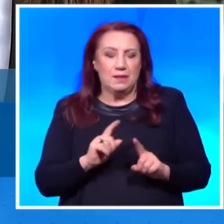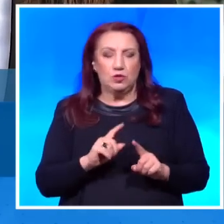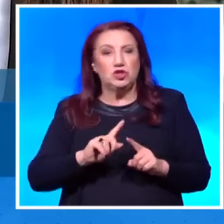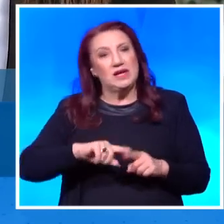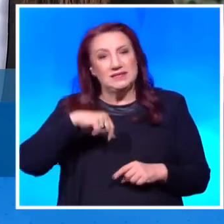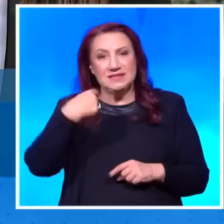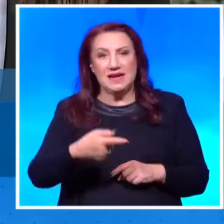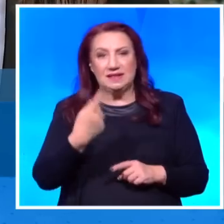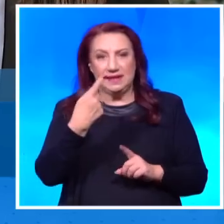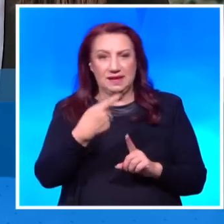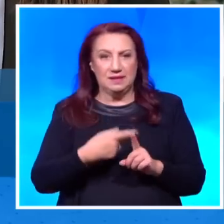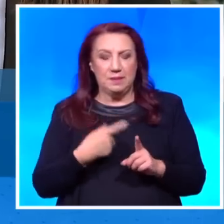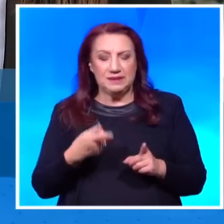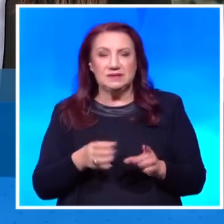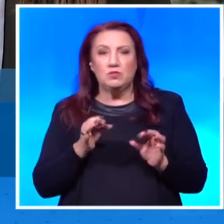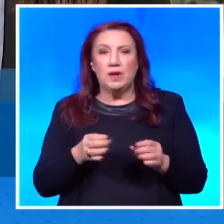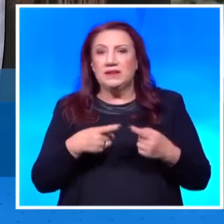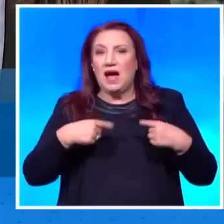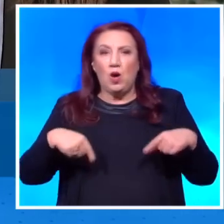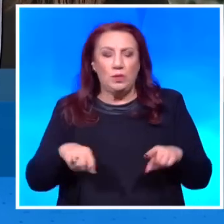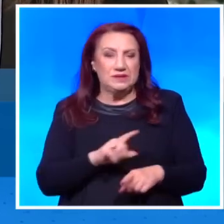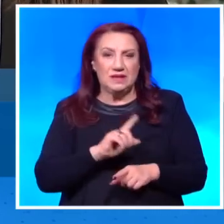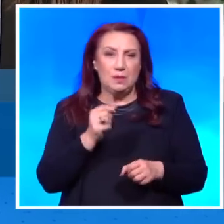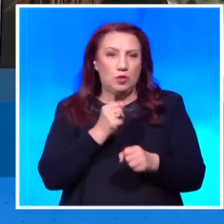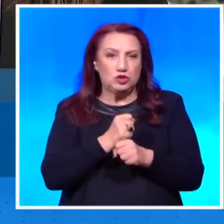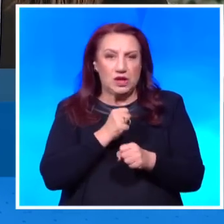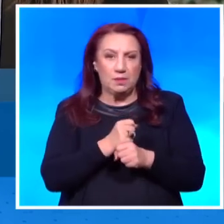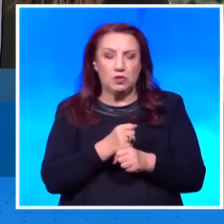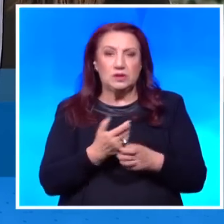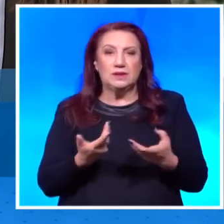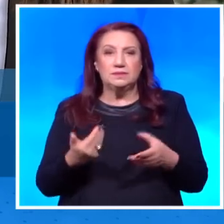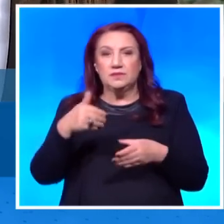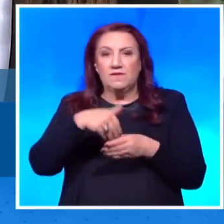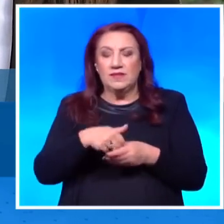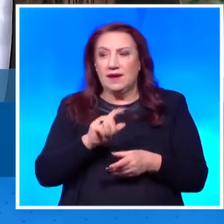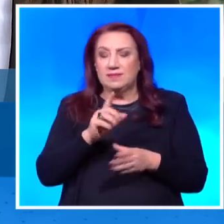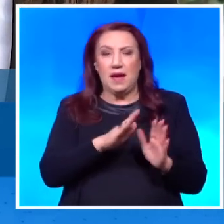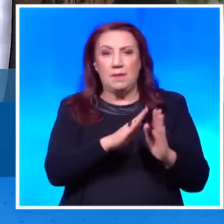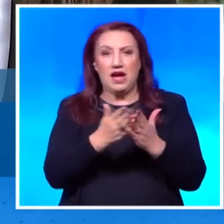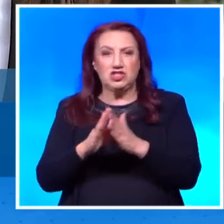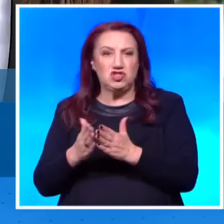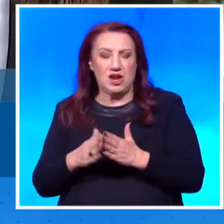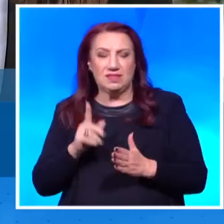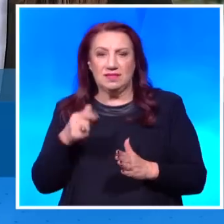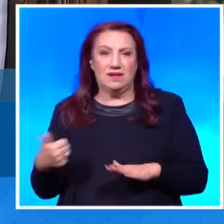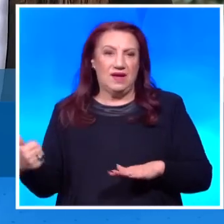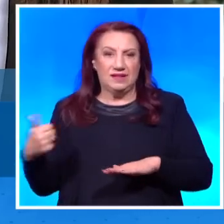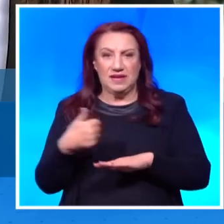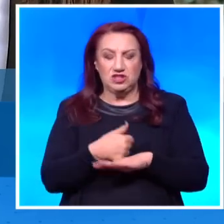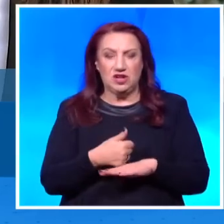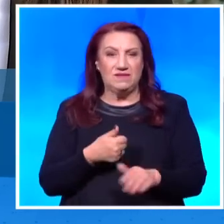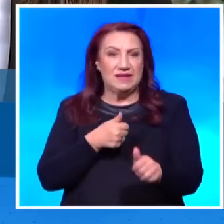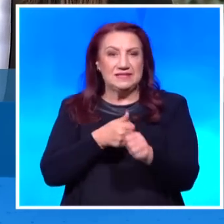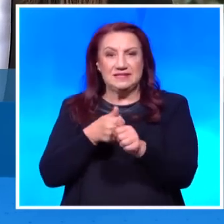работата на комисията е парализирана, не може да се извърши, защото в нея няма членове. Трябва първо да бъдат назначени заместник министри